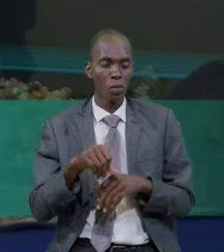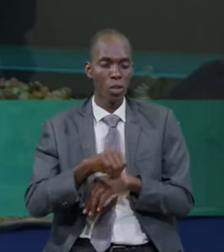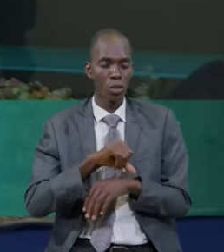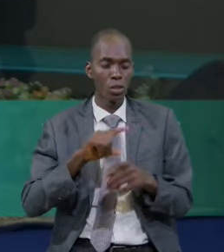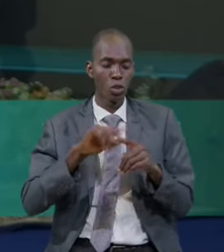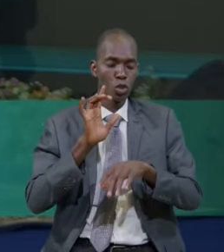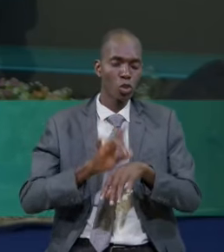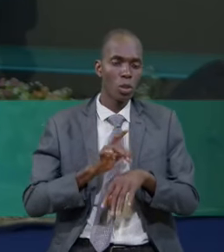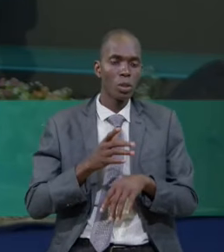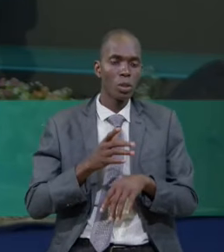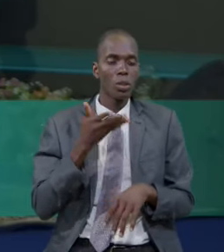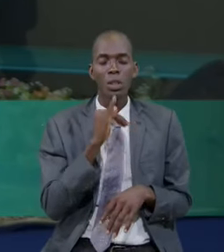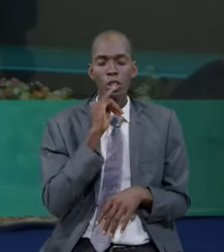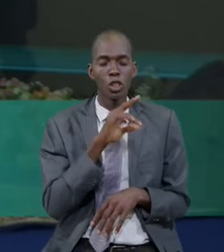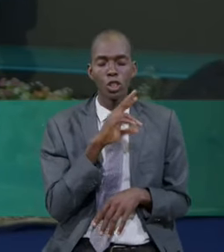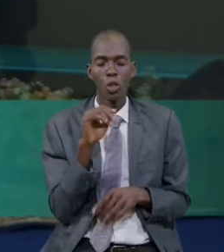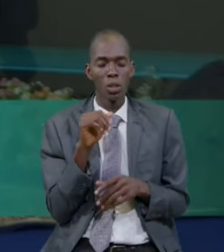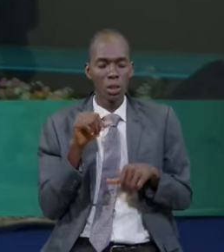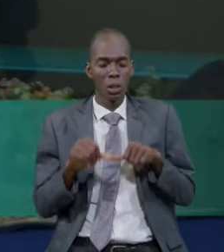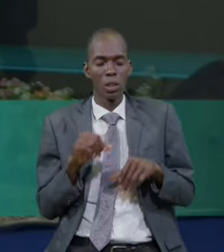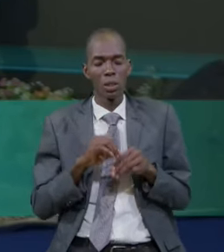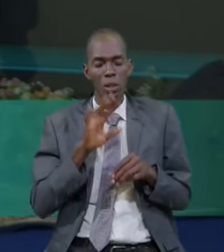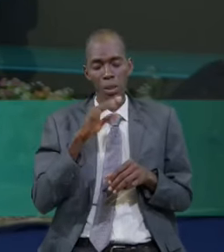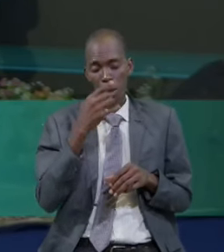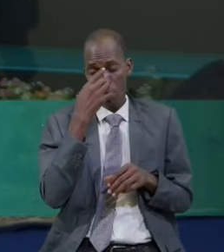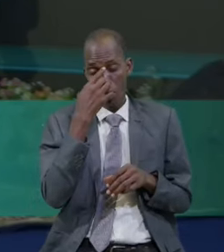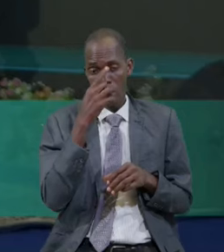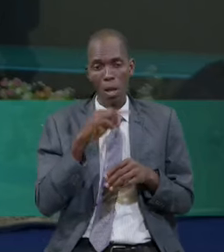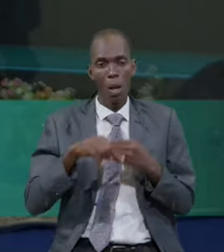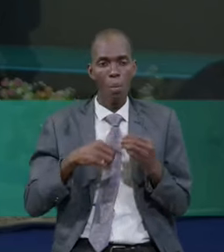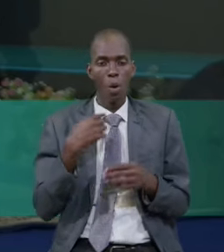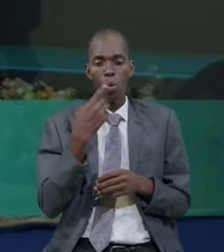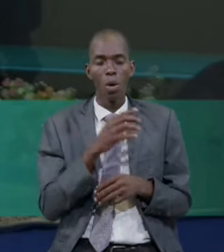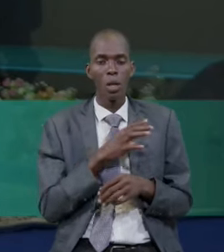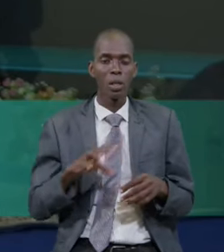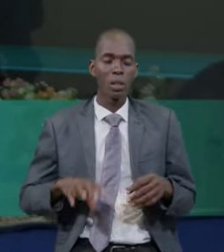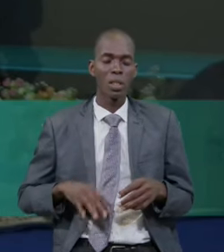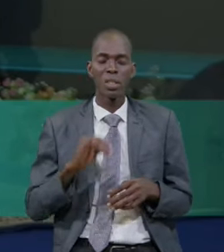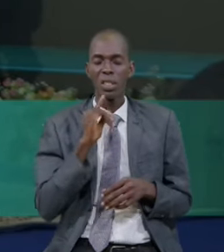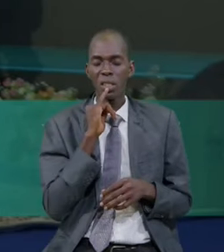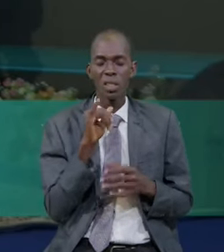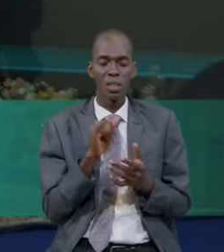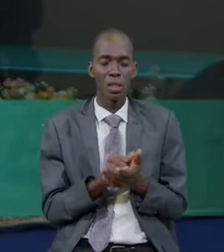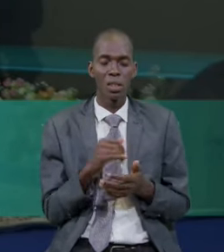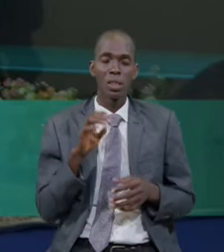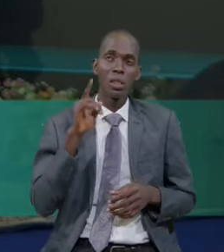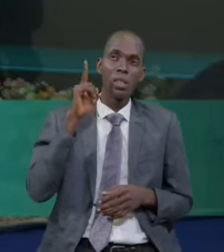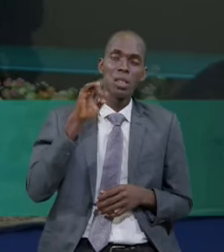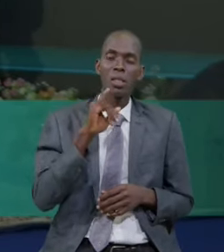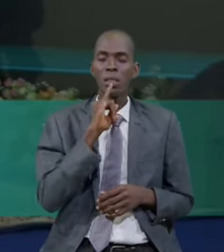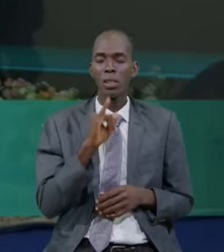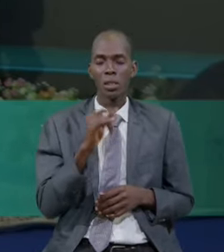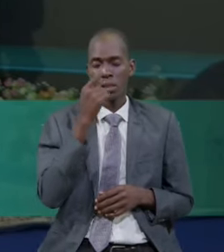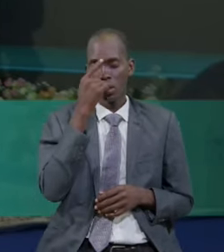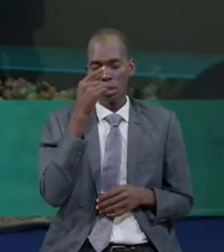que nous atteignons, nous touchons par l'onction qu'il n'y ait pas de doute dans leur cœur sur la personnalité de Christ, qu'il est le